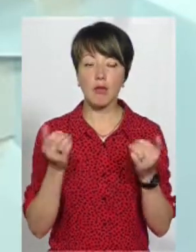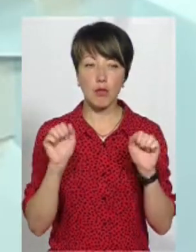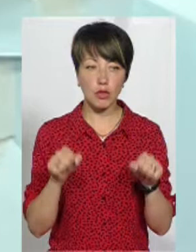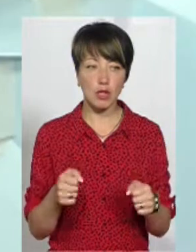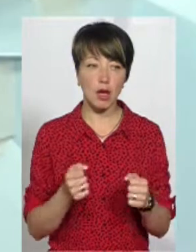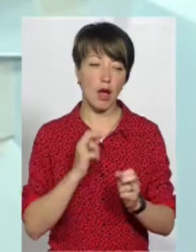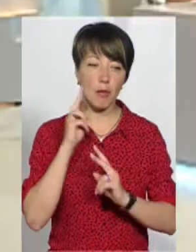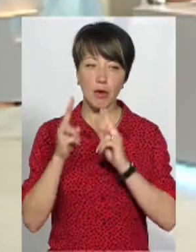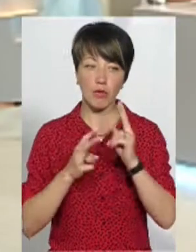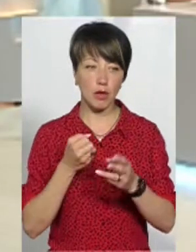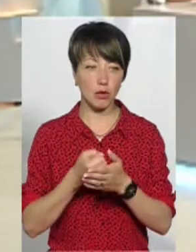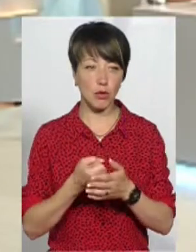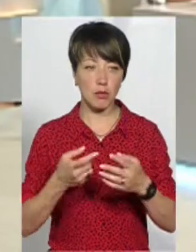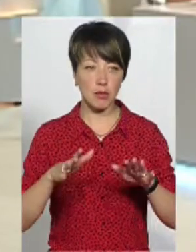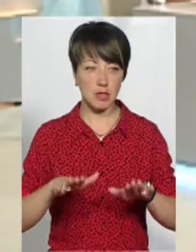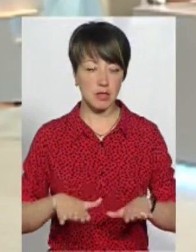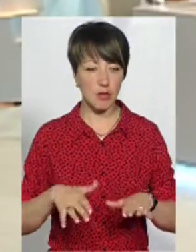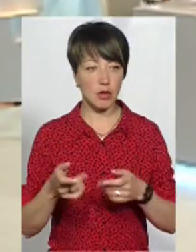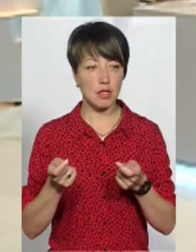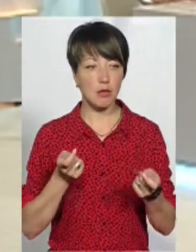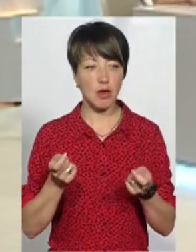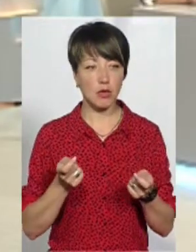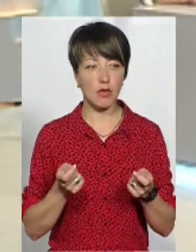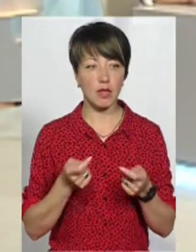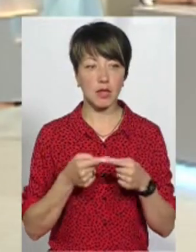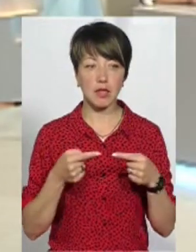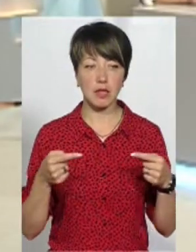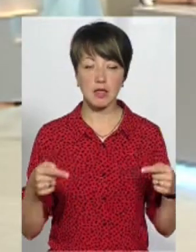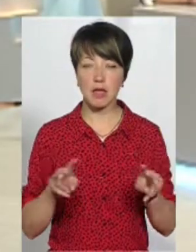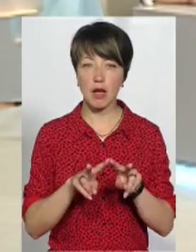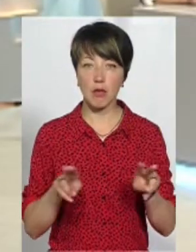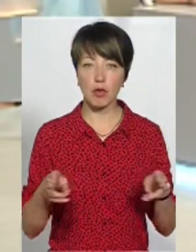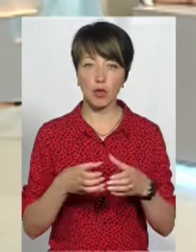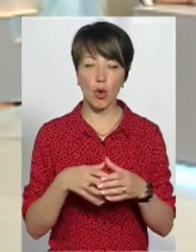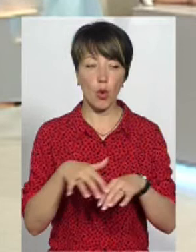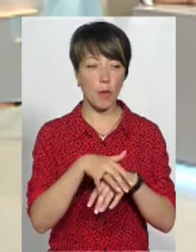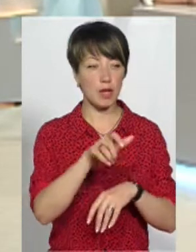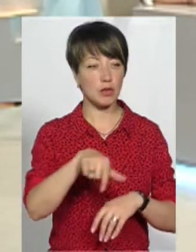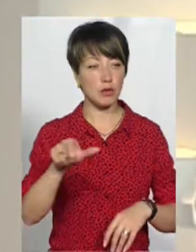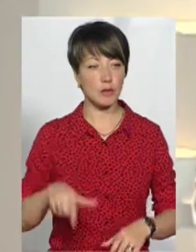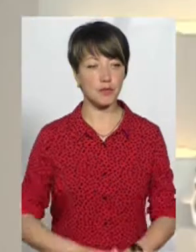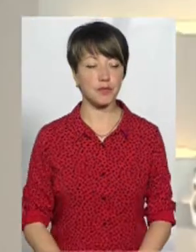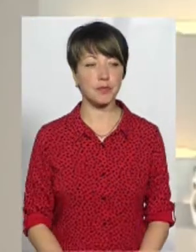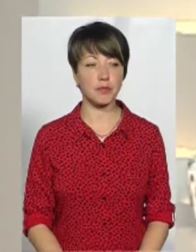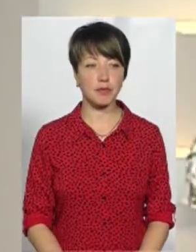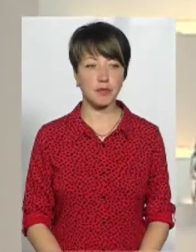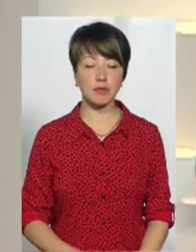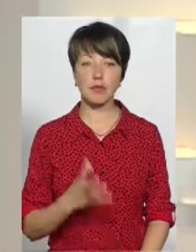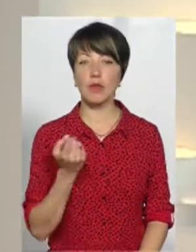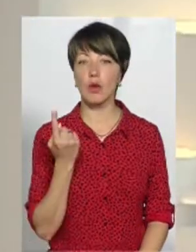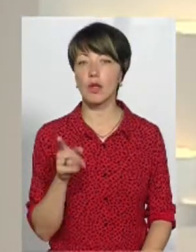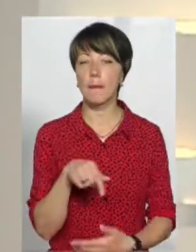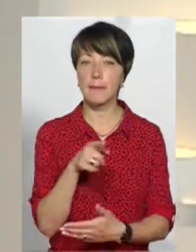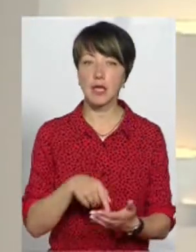можете апелювати і до органів місцевого самоврядування, і так само до громадськості. І маємо ще одне питання